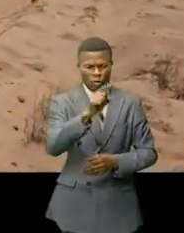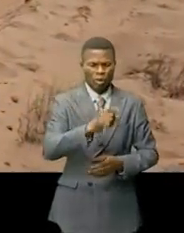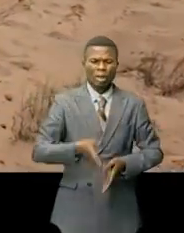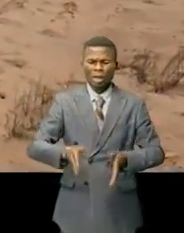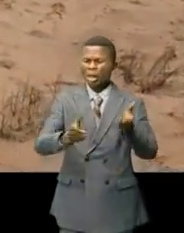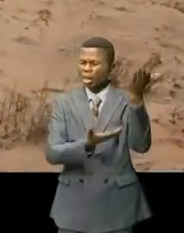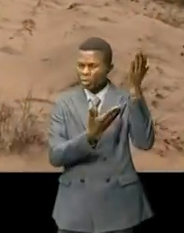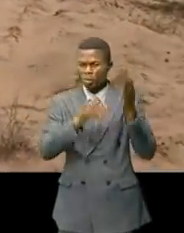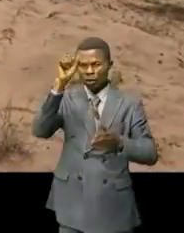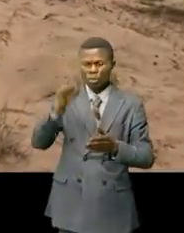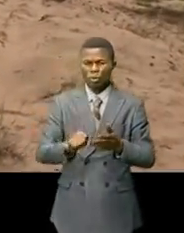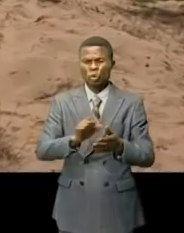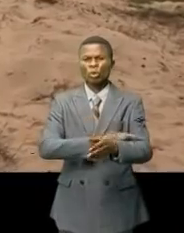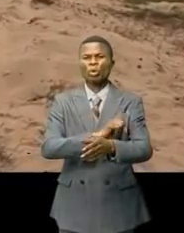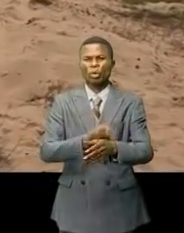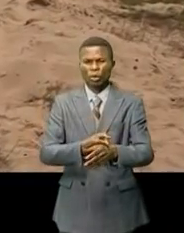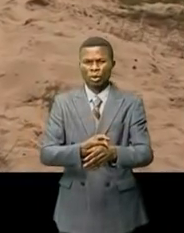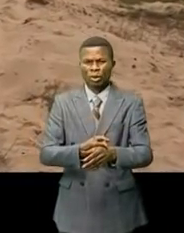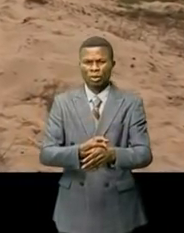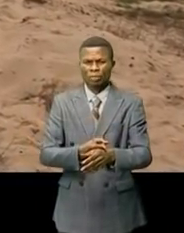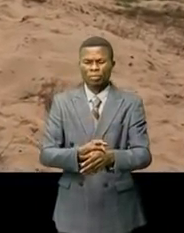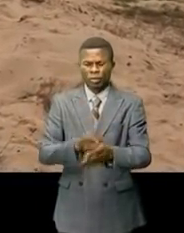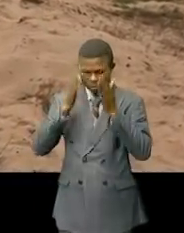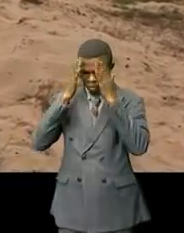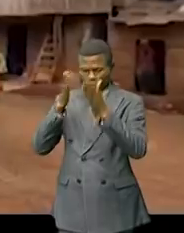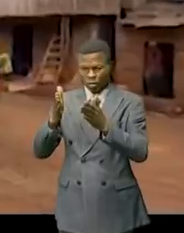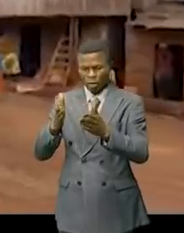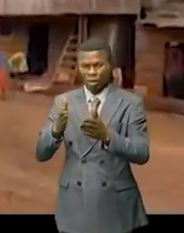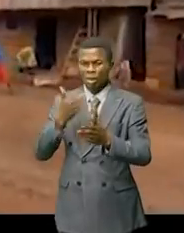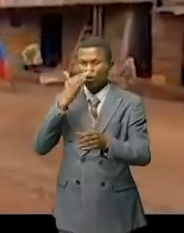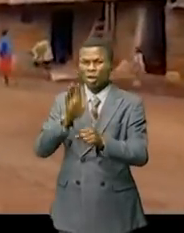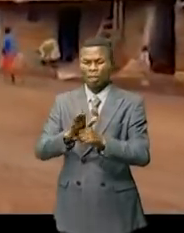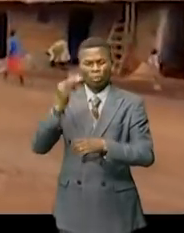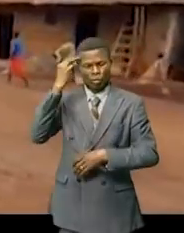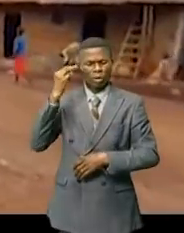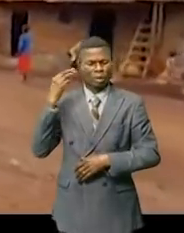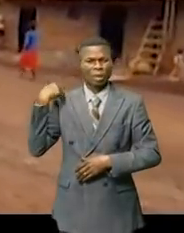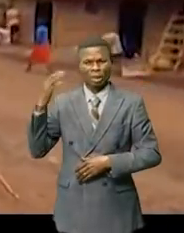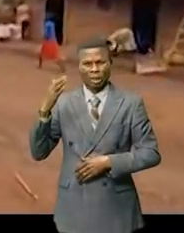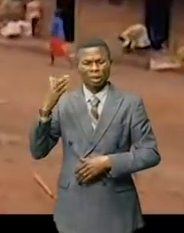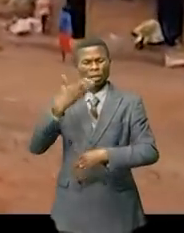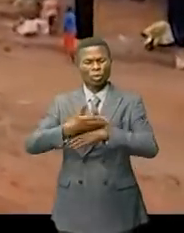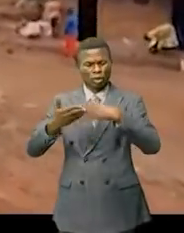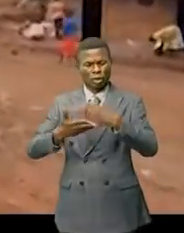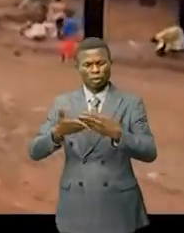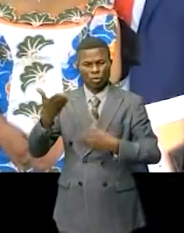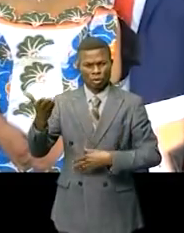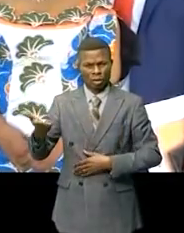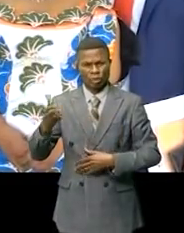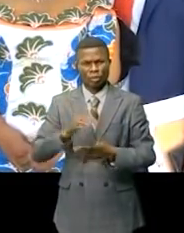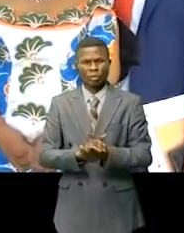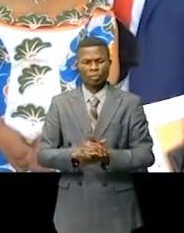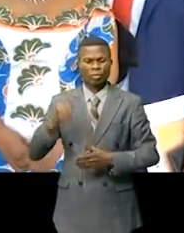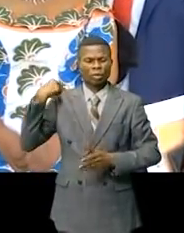sud kivu et va s'y pencher a rassuré le ministre d'état alexis guissard haut que le